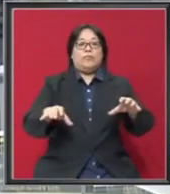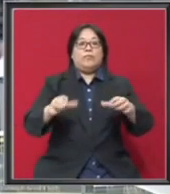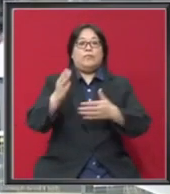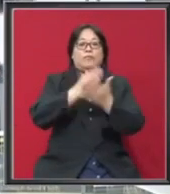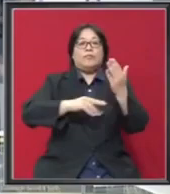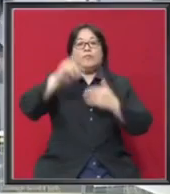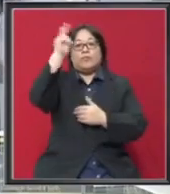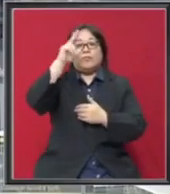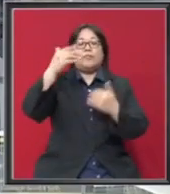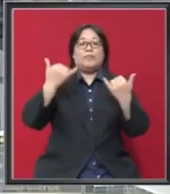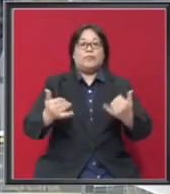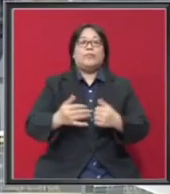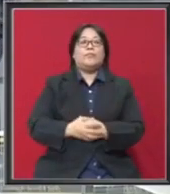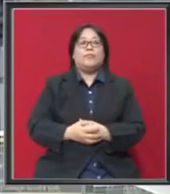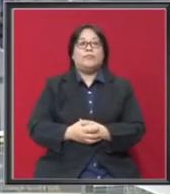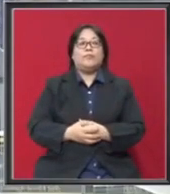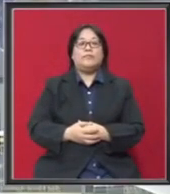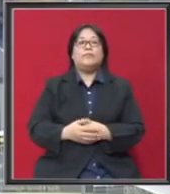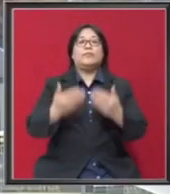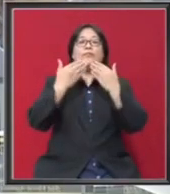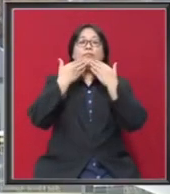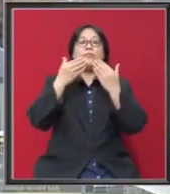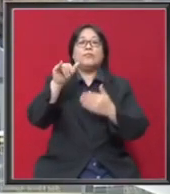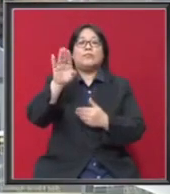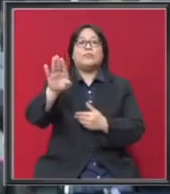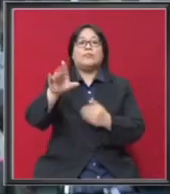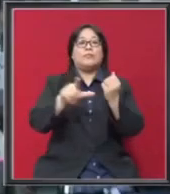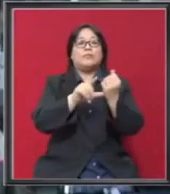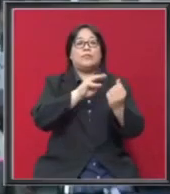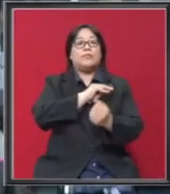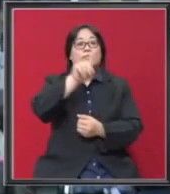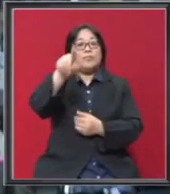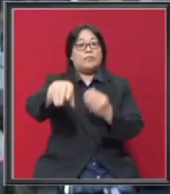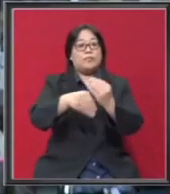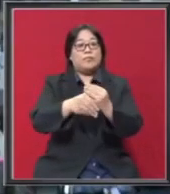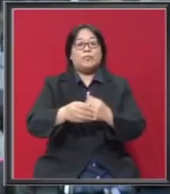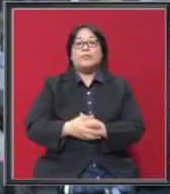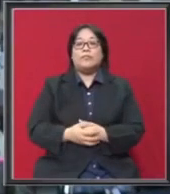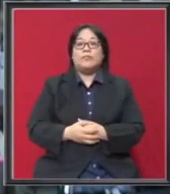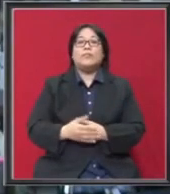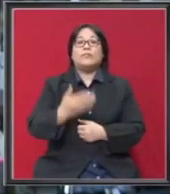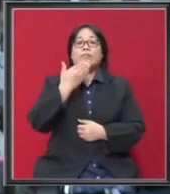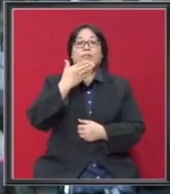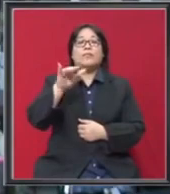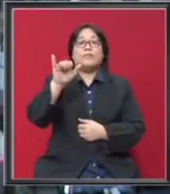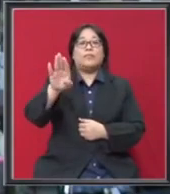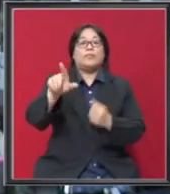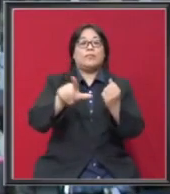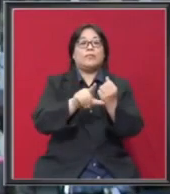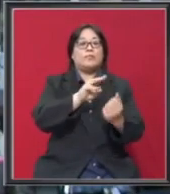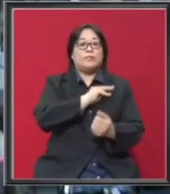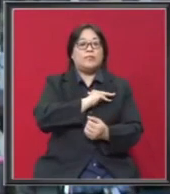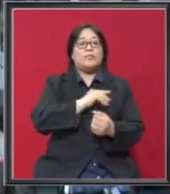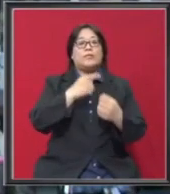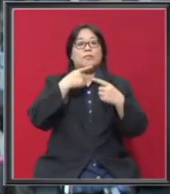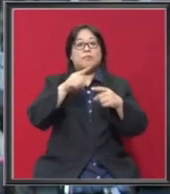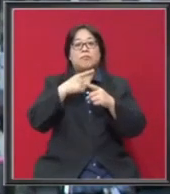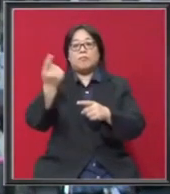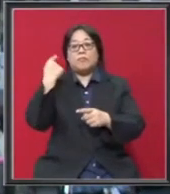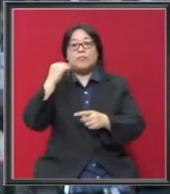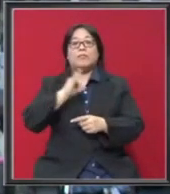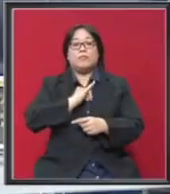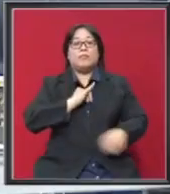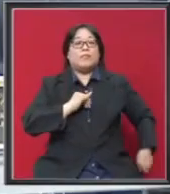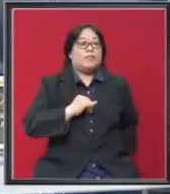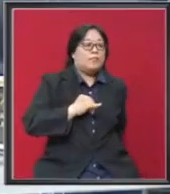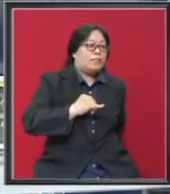oleh pihak kerajaan Strike ini masih Mama pemeriksaan tambahan ngasih lo mati mantan menteri atas akan jawaban